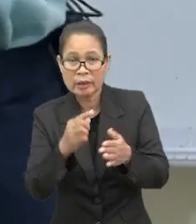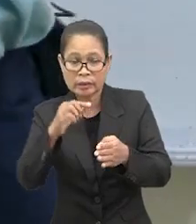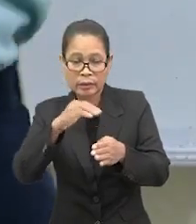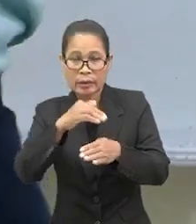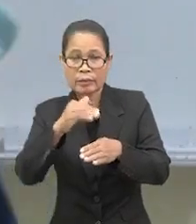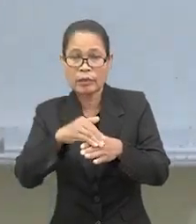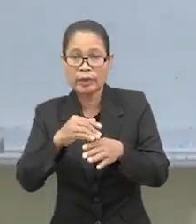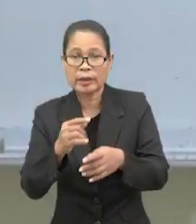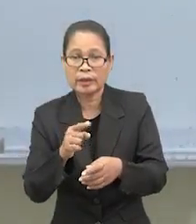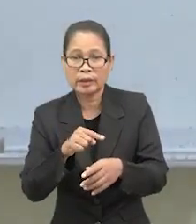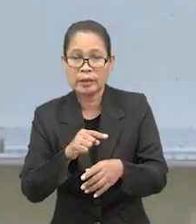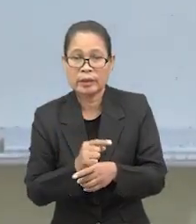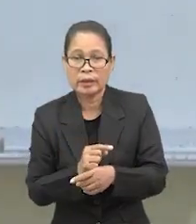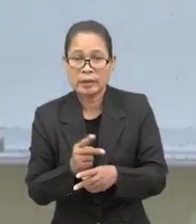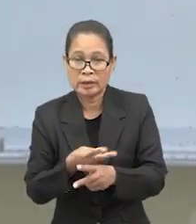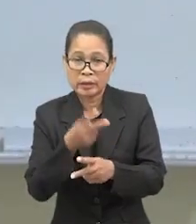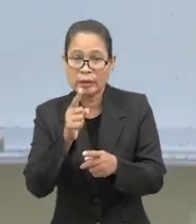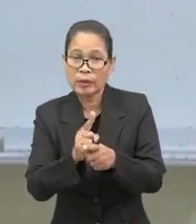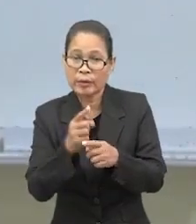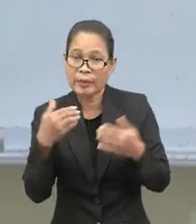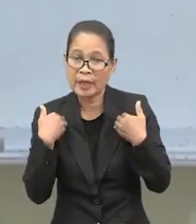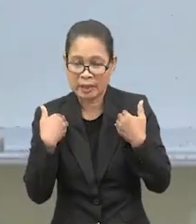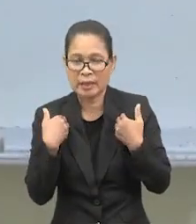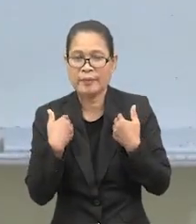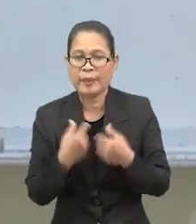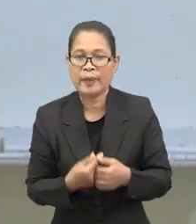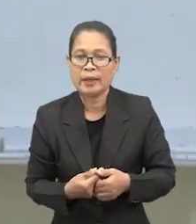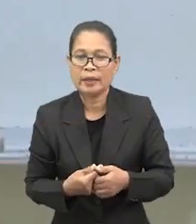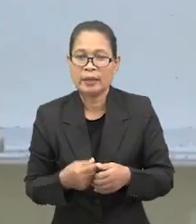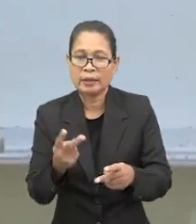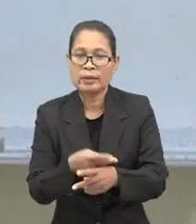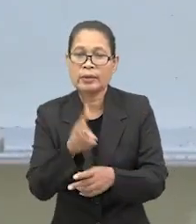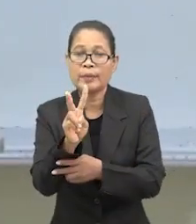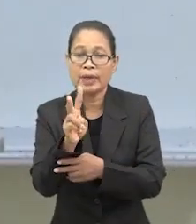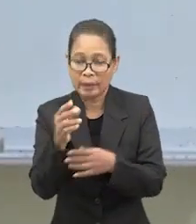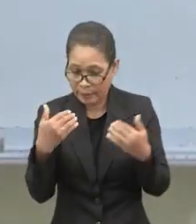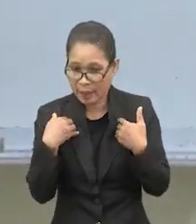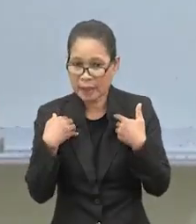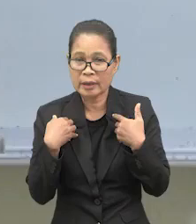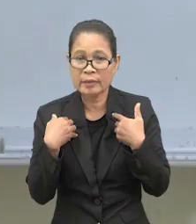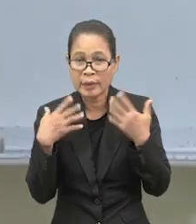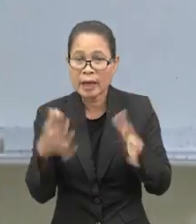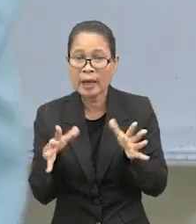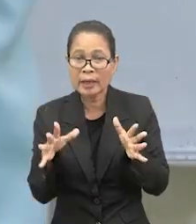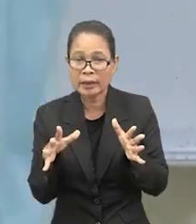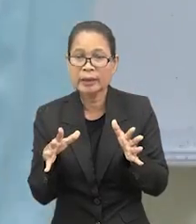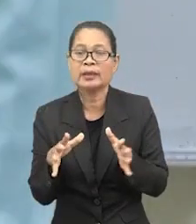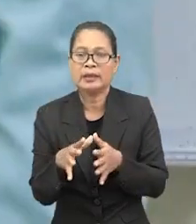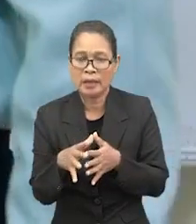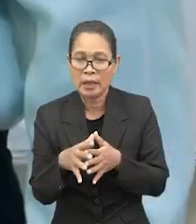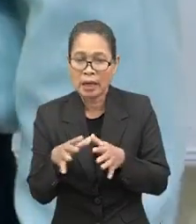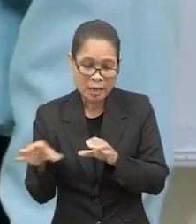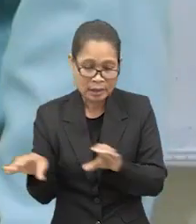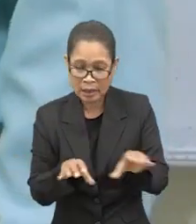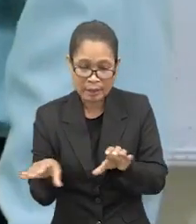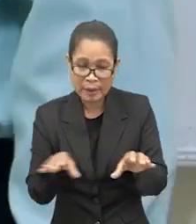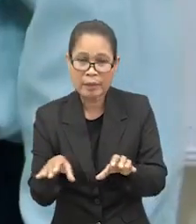mơ tu ti mùi con miên đó nó không bật thiên dần nọt hoa con. Chà, bà con chỉ miên á. Chứ tu ti pi miên rừng